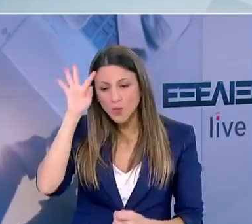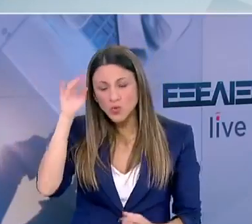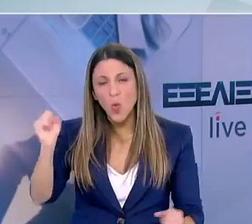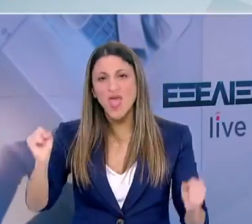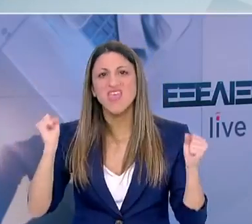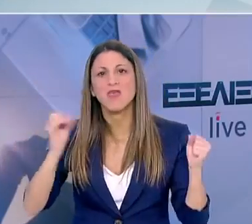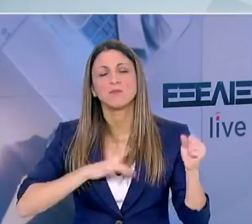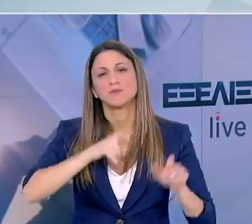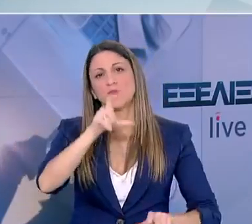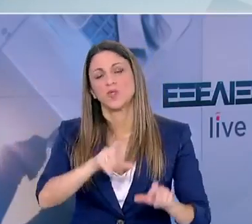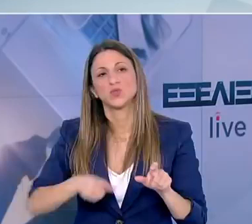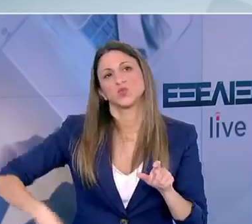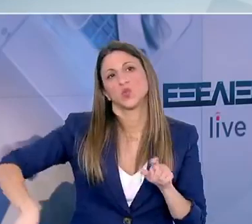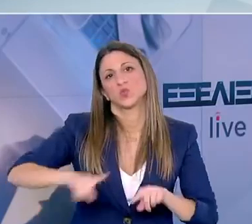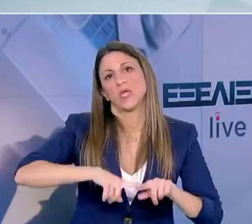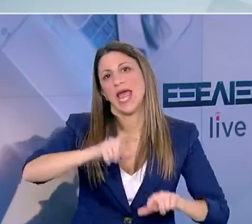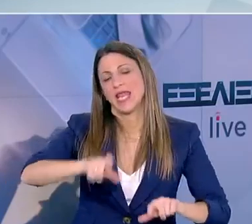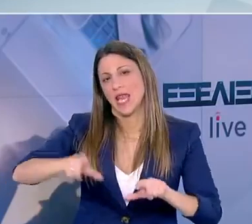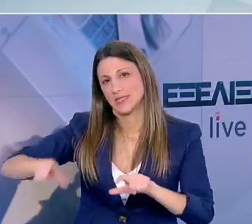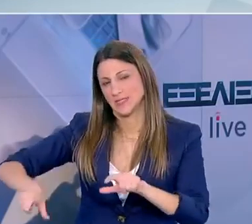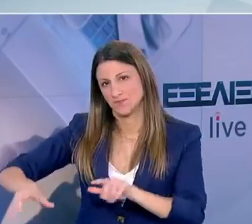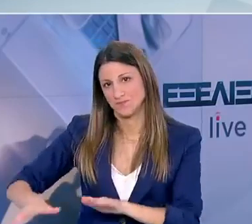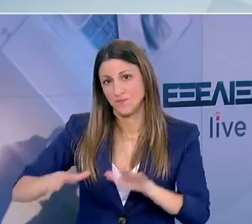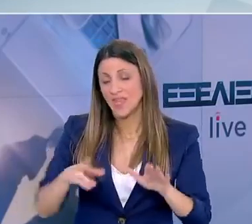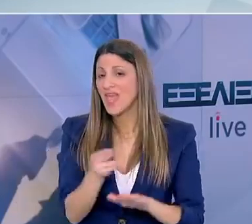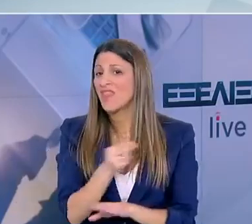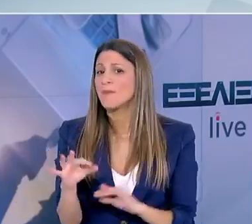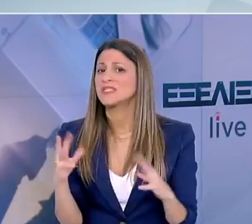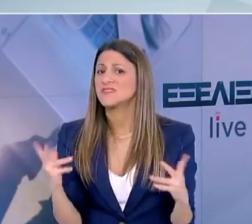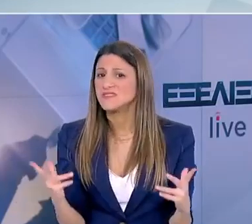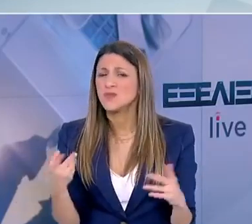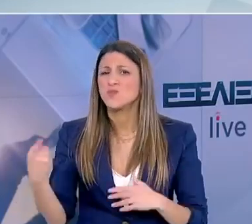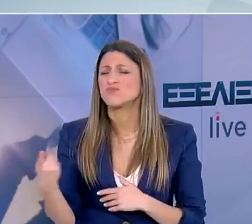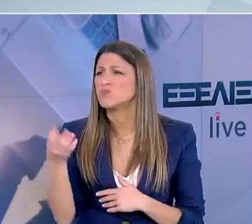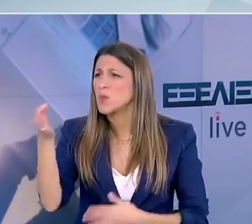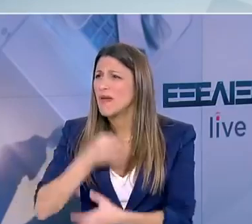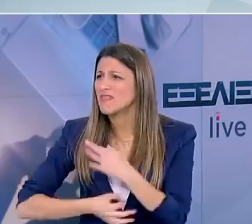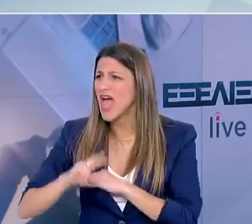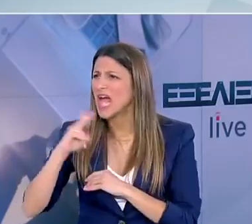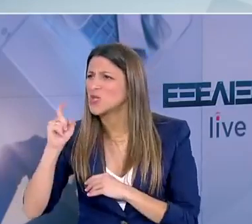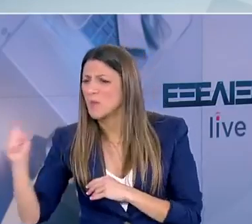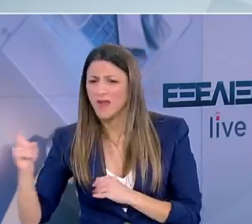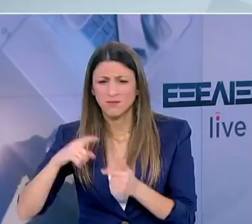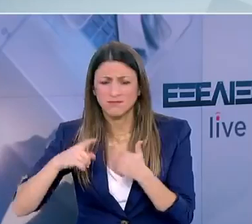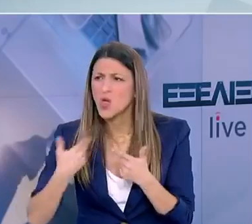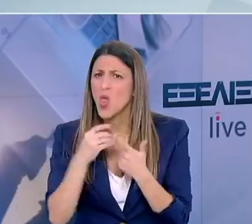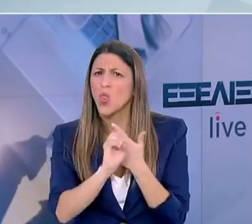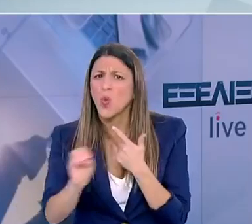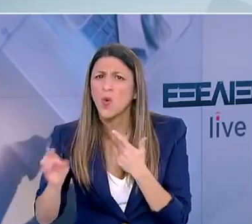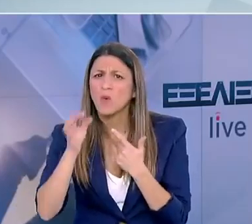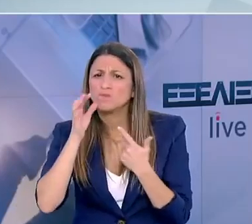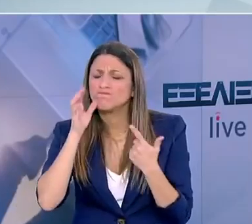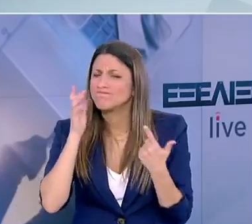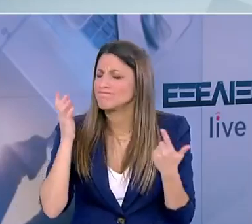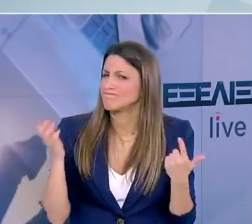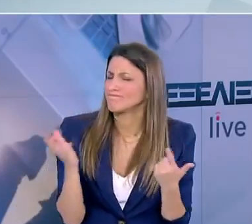καλύτερο επίπεδο υγείας για τους συμπολίτες μας. Τώρα, σε ό,τι αφορά τα ποσά τα οποία αναφέρονται και περί δώρων, επιτρέψτε μου να πω